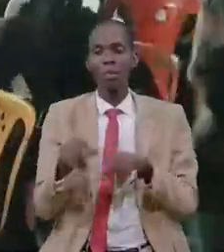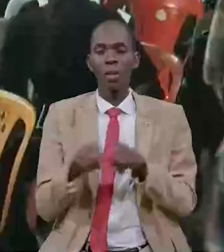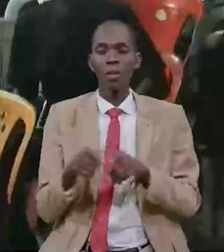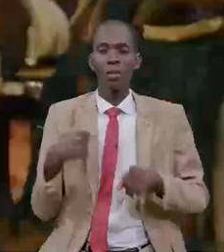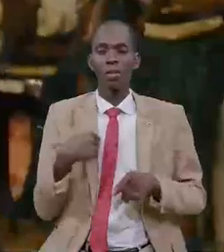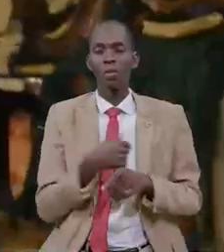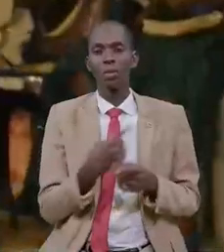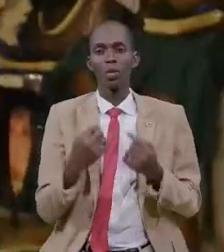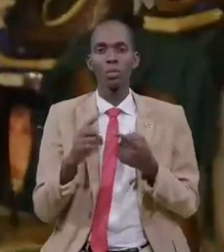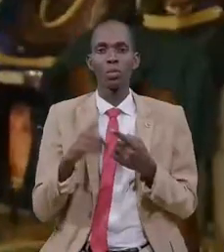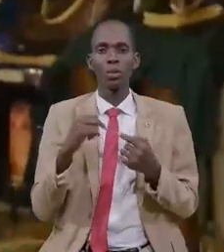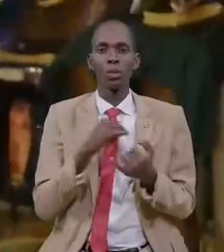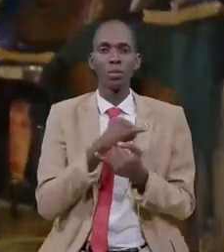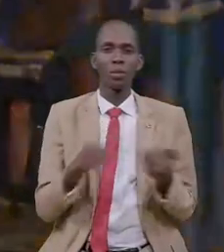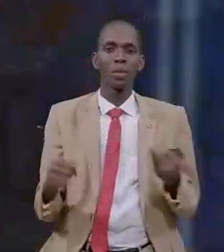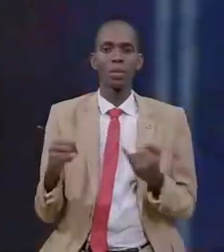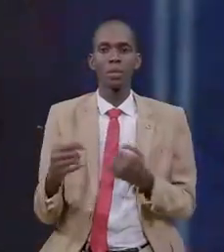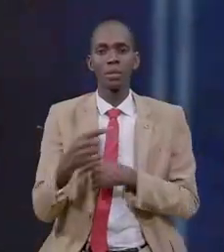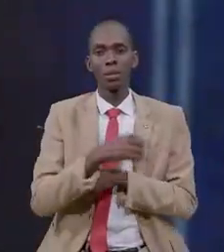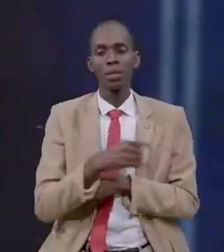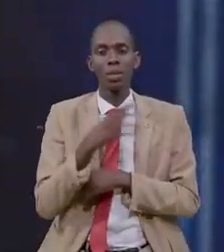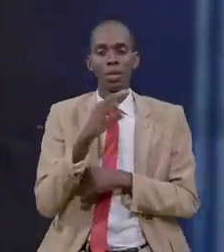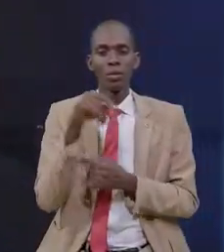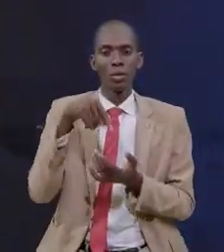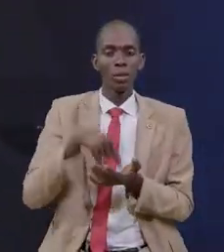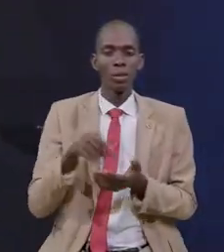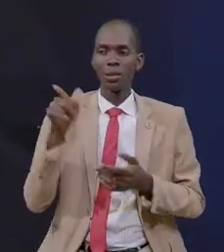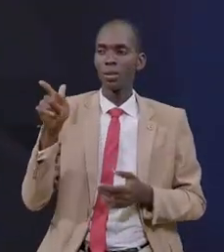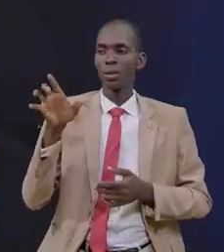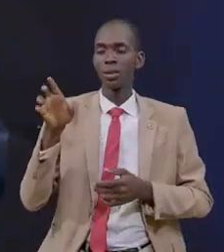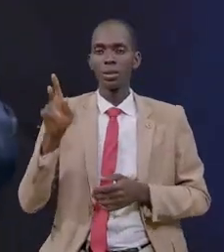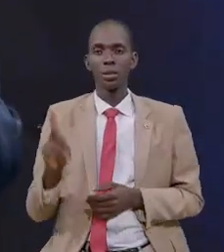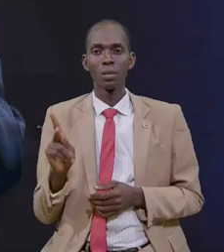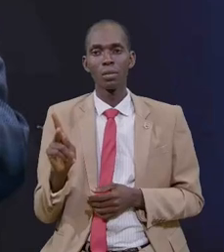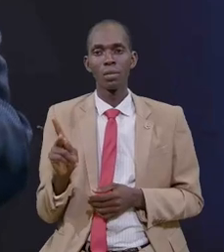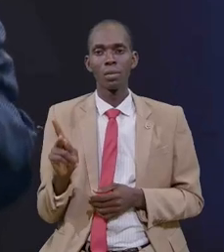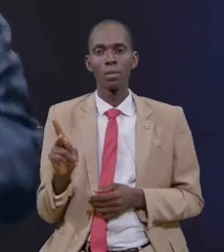nous venons au dernier jour de cette croisade.